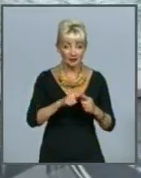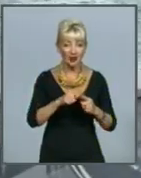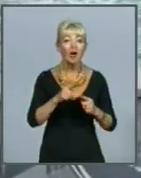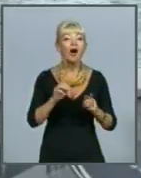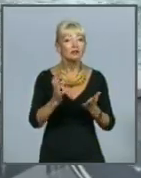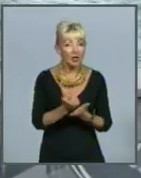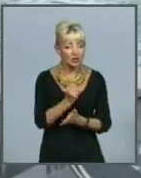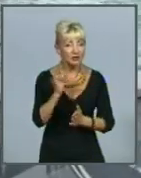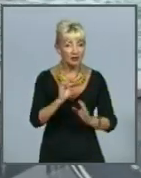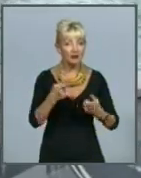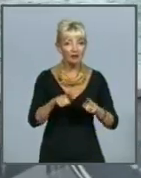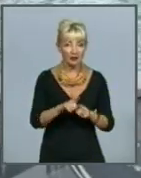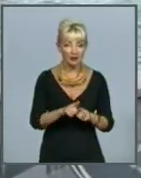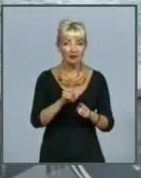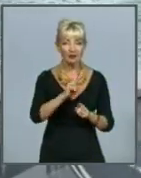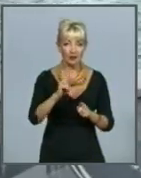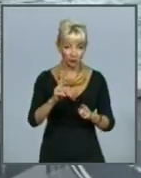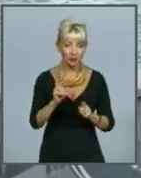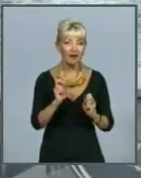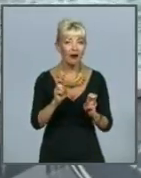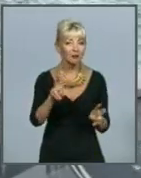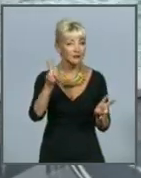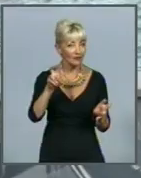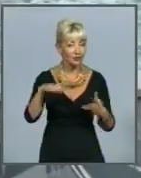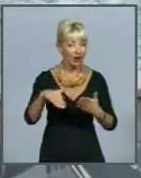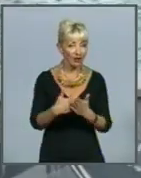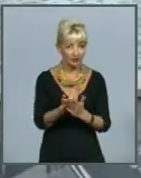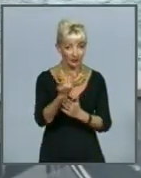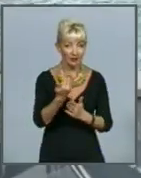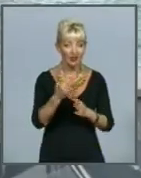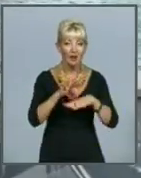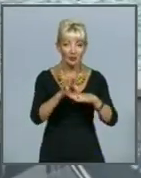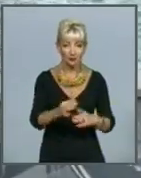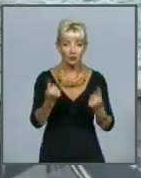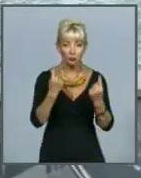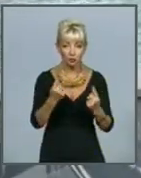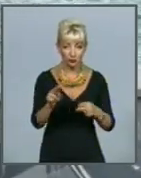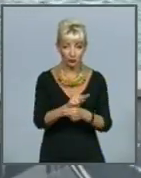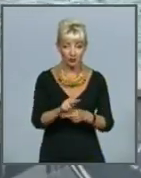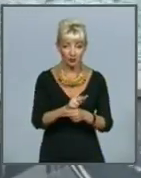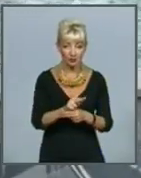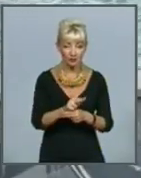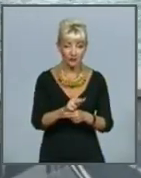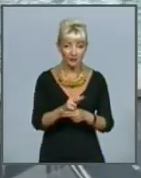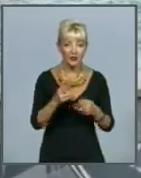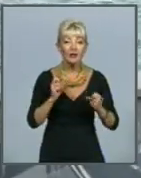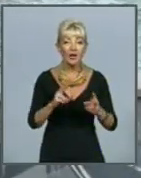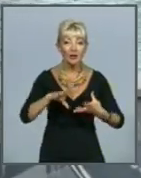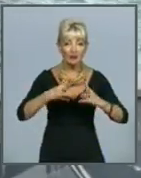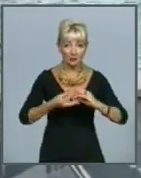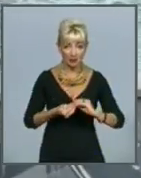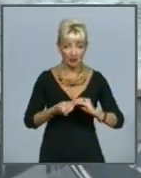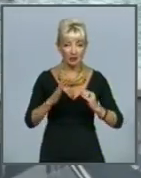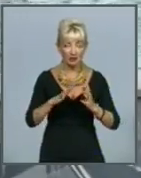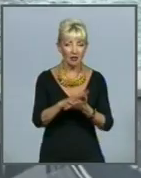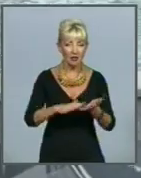мовити, оновили, в найгіршому сенсі, проведену масштабну реконструкцію. Як результат, понівечені газони, купи сміття